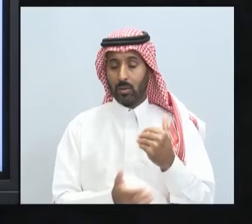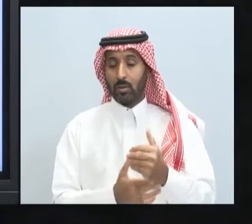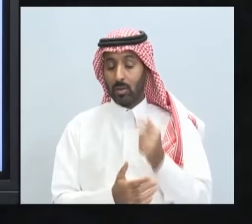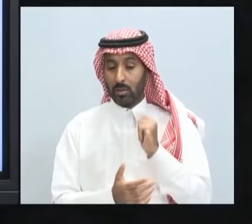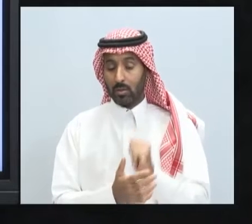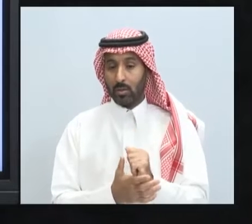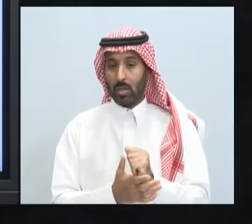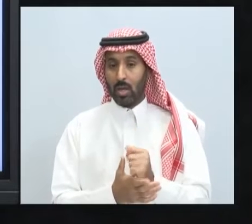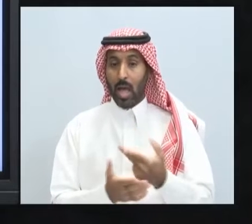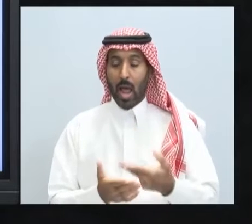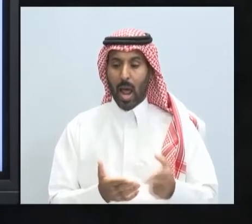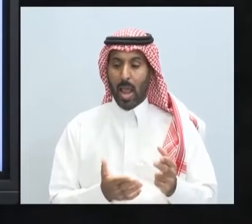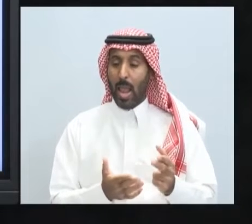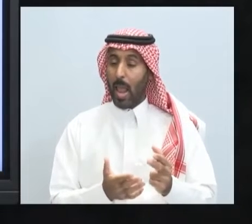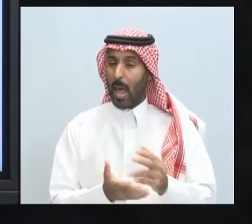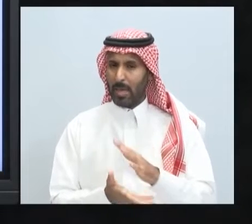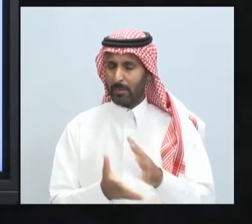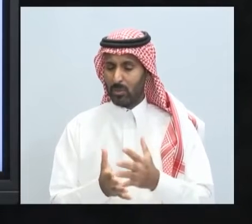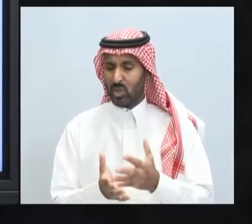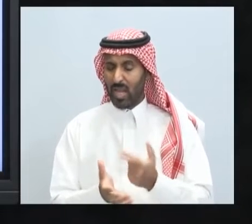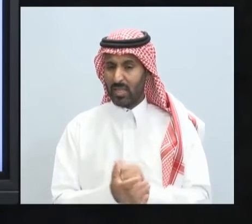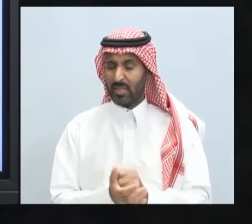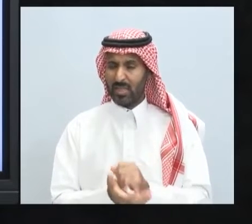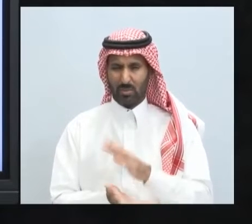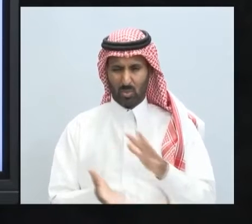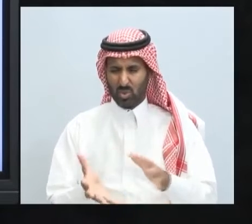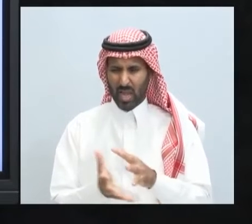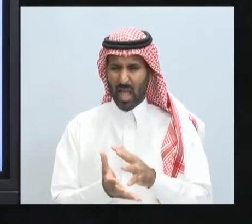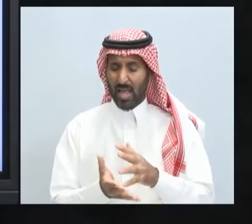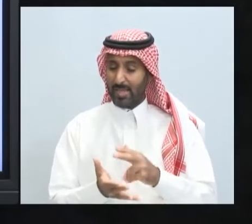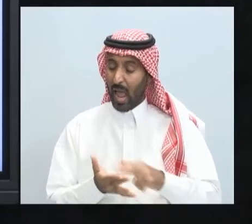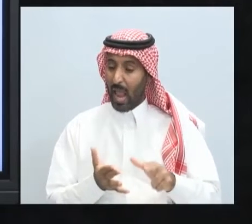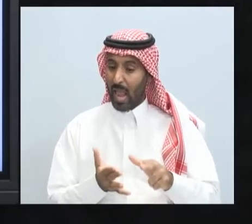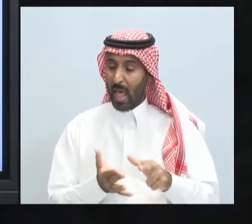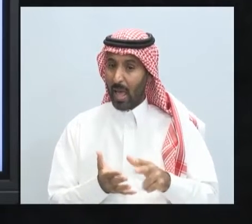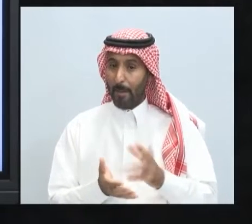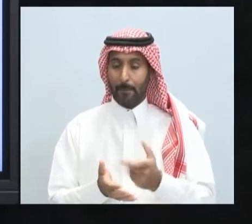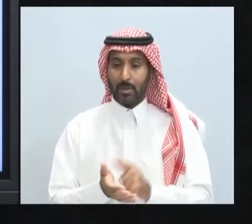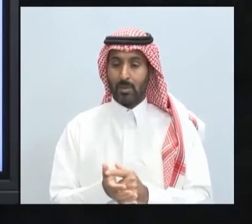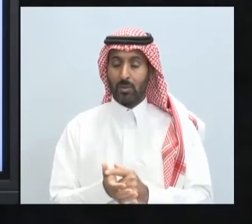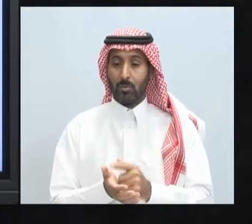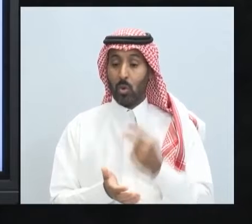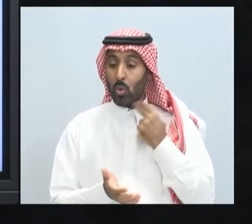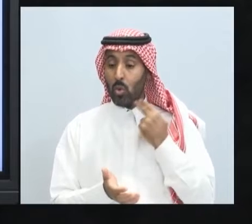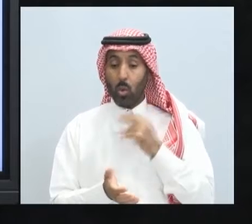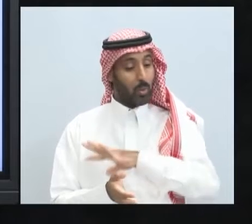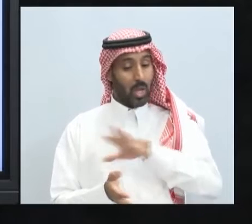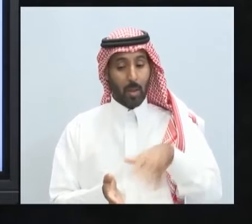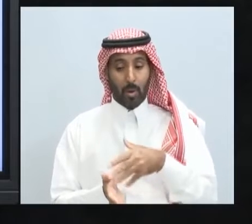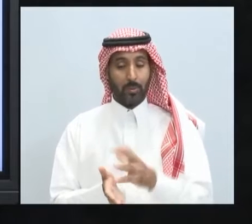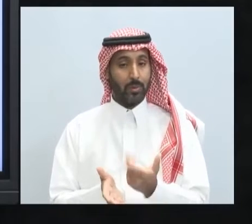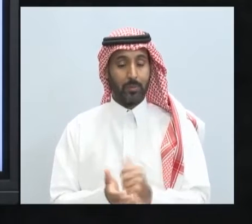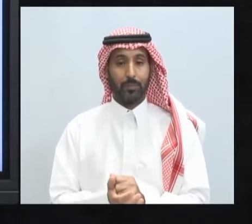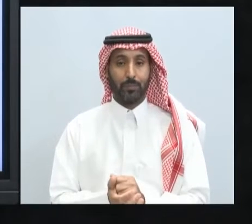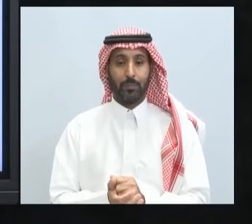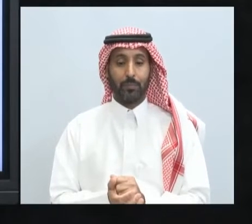نستخدم فيها حل المشكلات حل المشكلات ليست قاصره ابدا على حصص العلوم او المشكلات العلميه